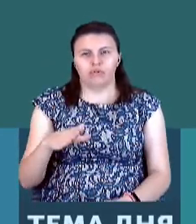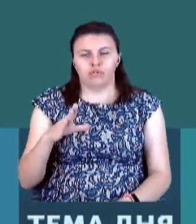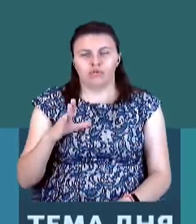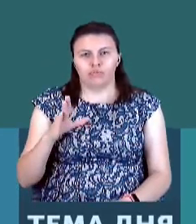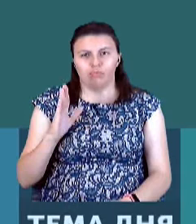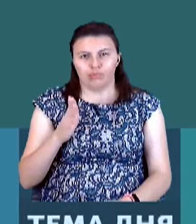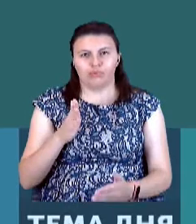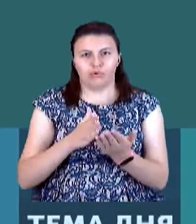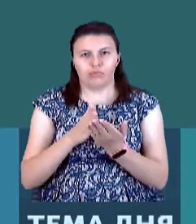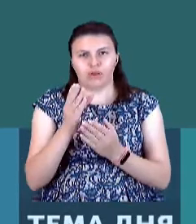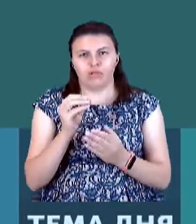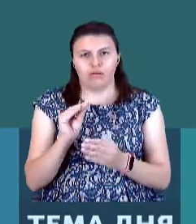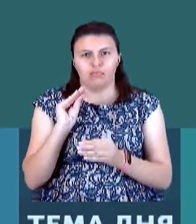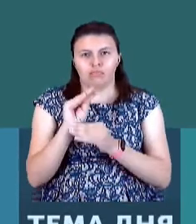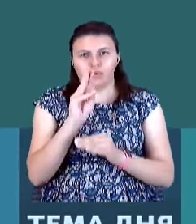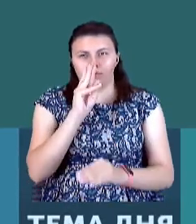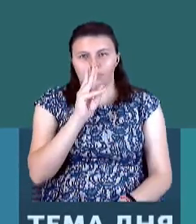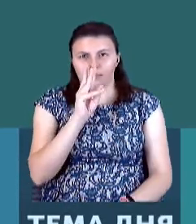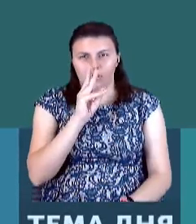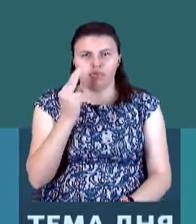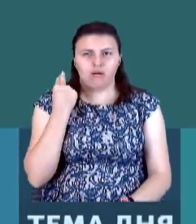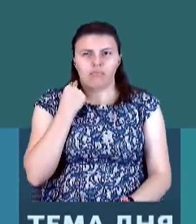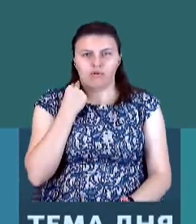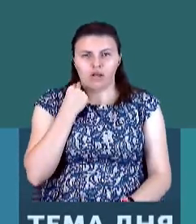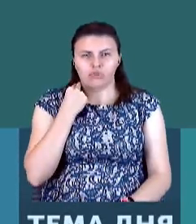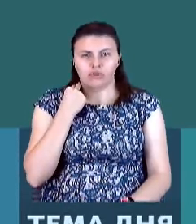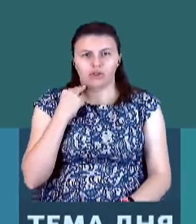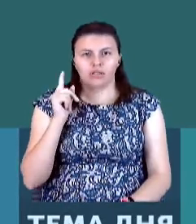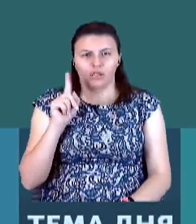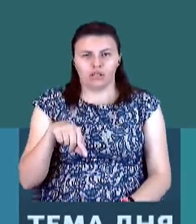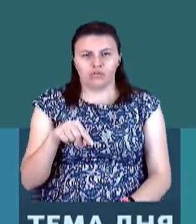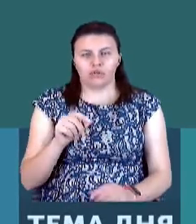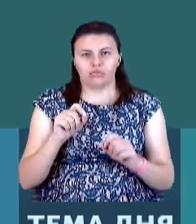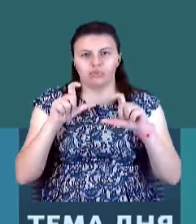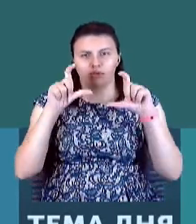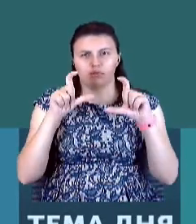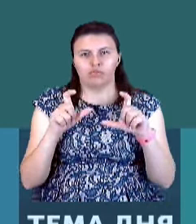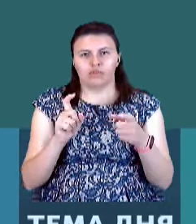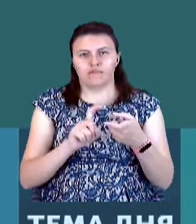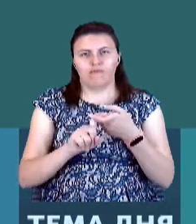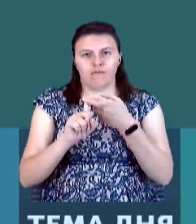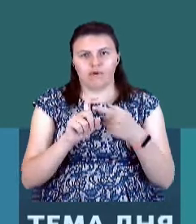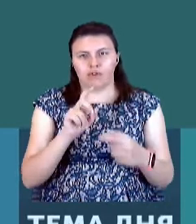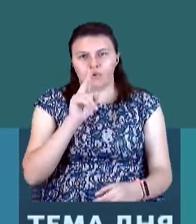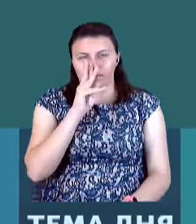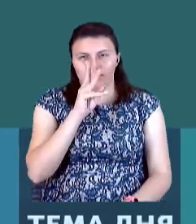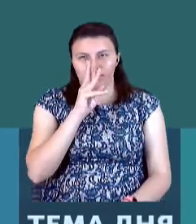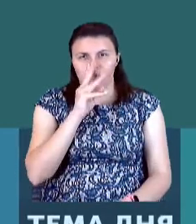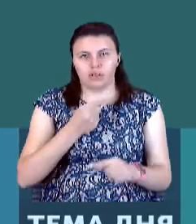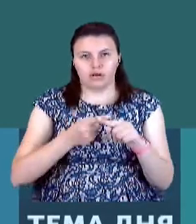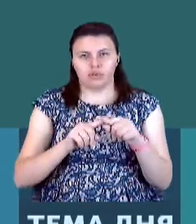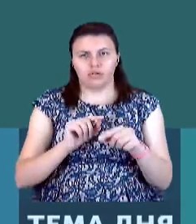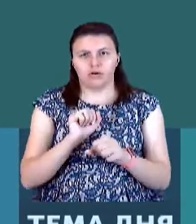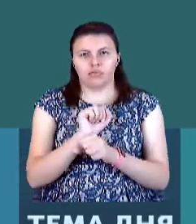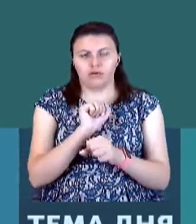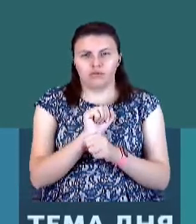на підвищення зарплати та на податки, які також зростуть із підвищенням мінімалки. А це призупинить інвестиції, тобто вони